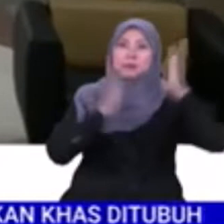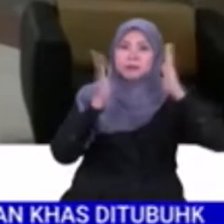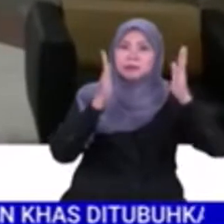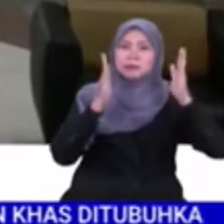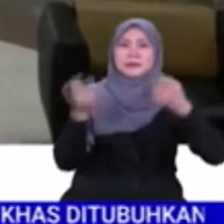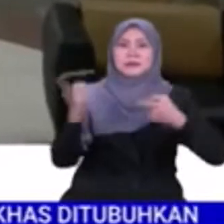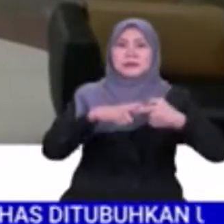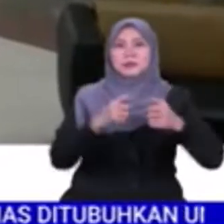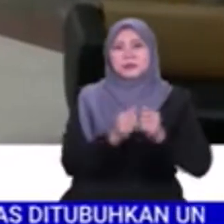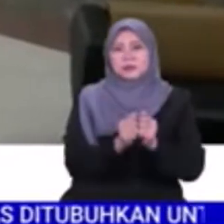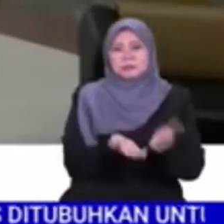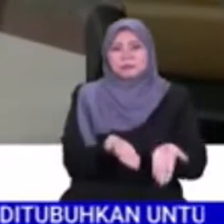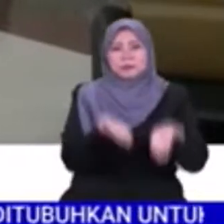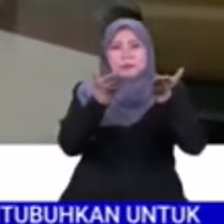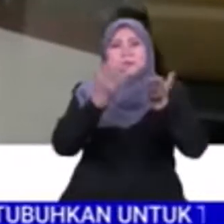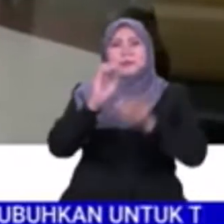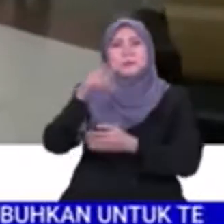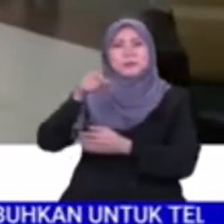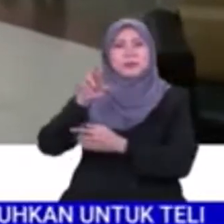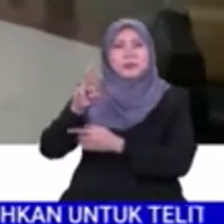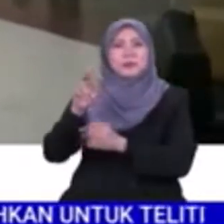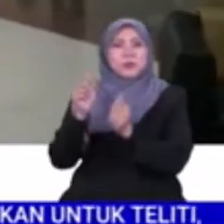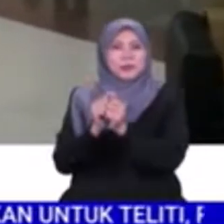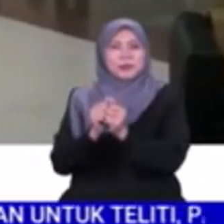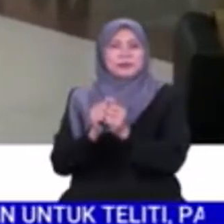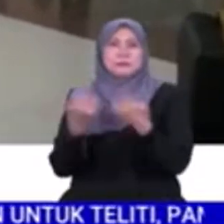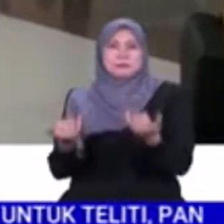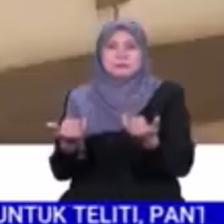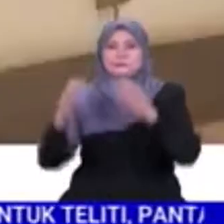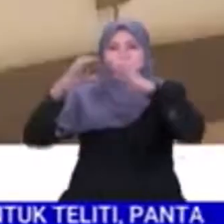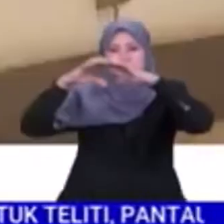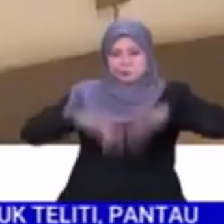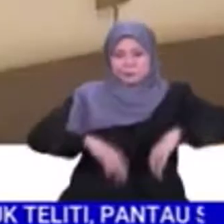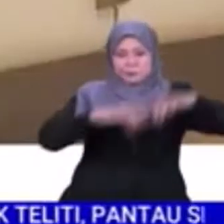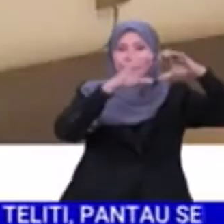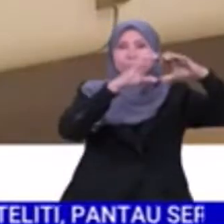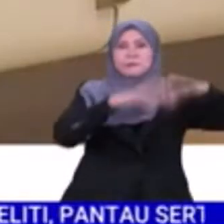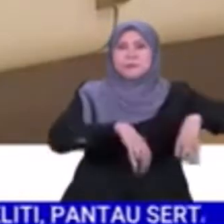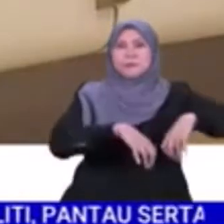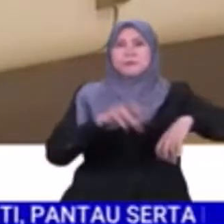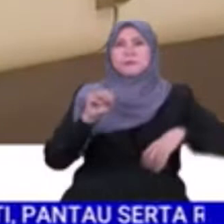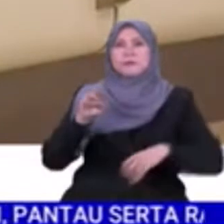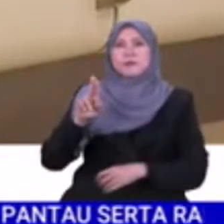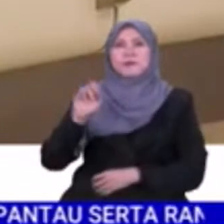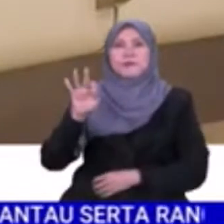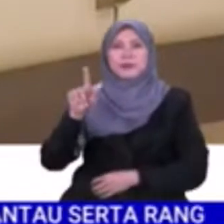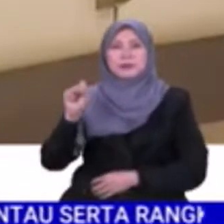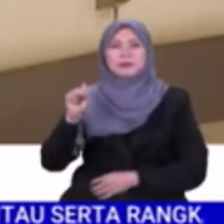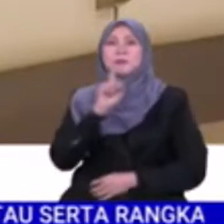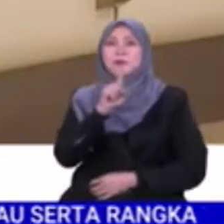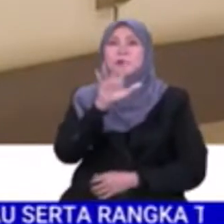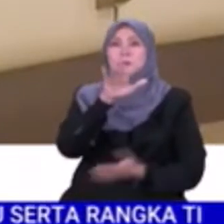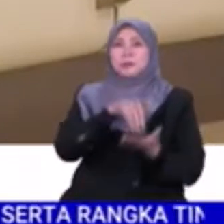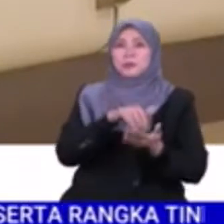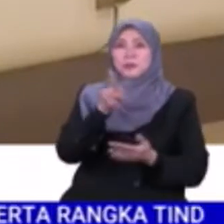mengaitkan kenaikan opr dengan tren movies baru-baru ini pada 2018 sejumlah